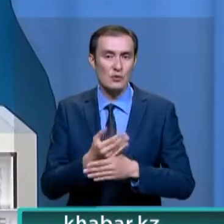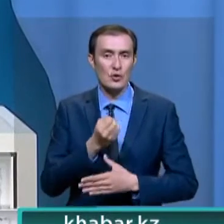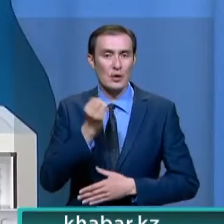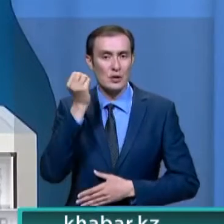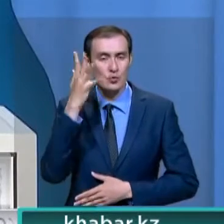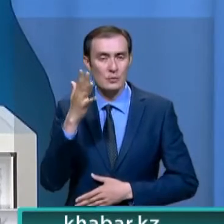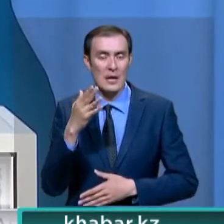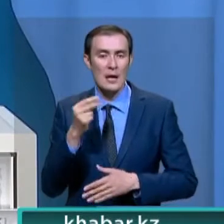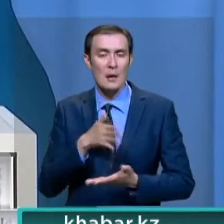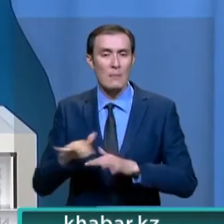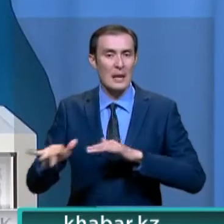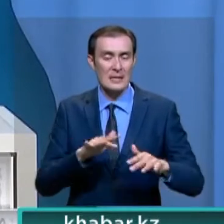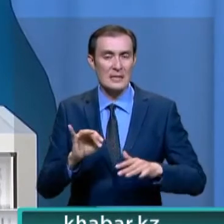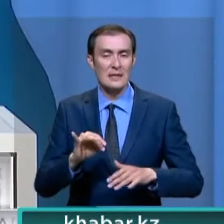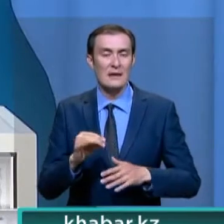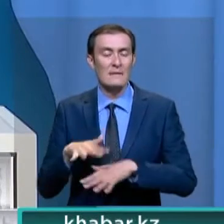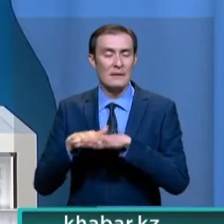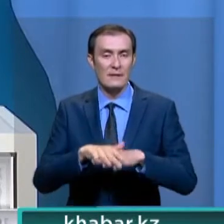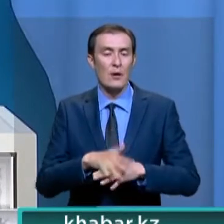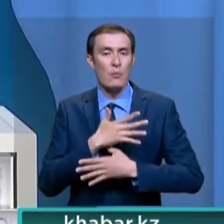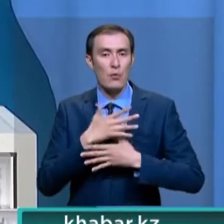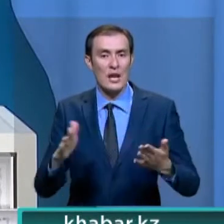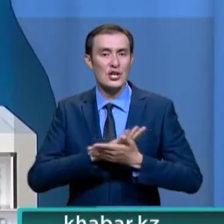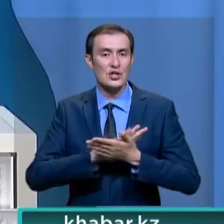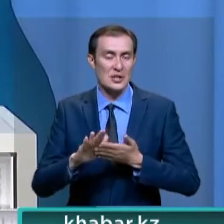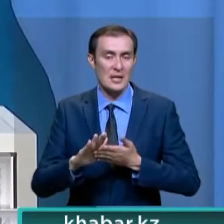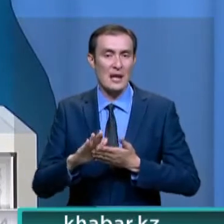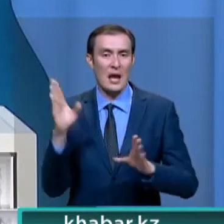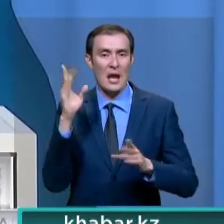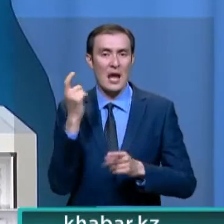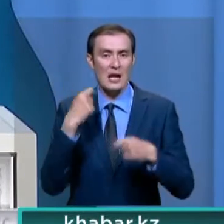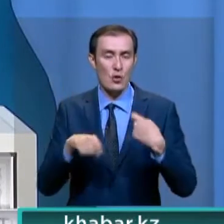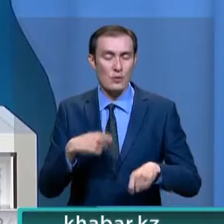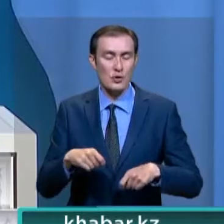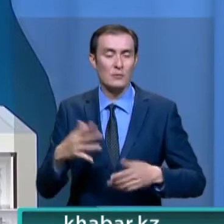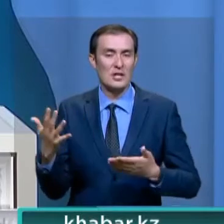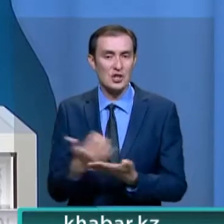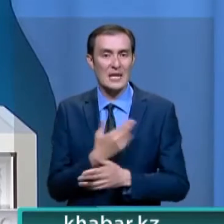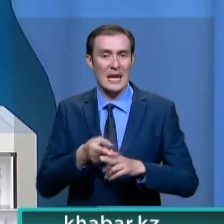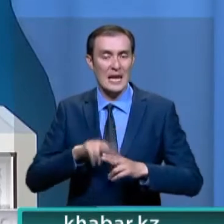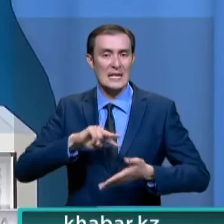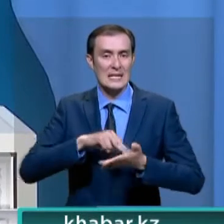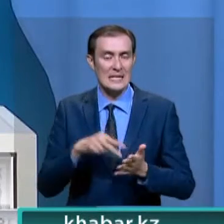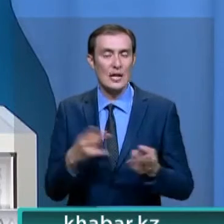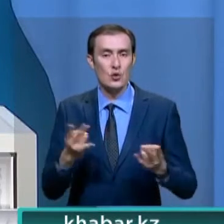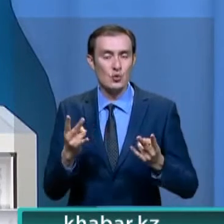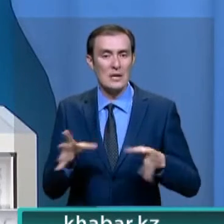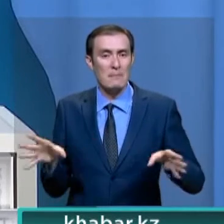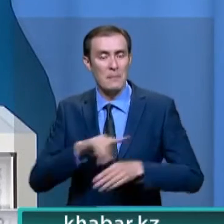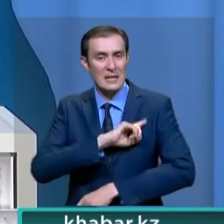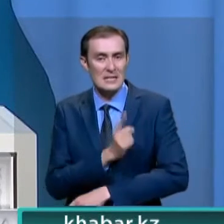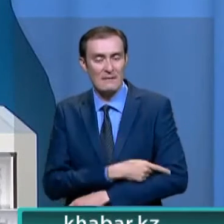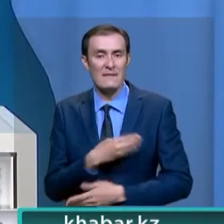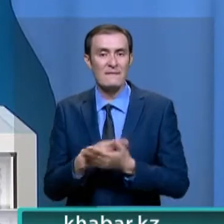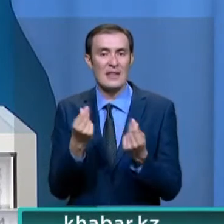и инвестиций мы можем наметить путь к более зеленой глобальной экономике. Для достижения этой цели важно мобилизовать